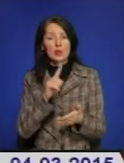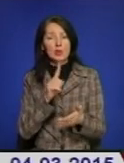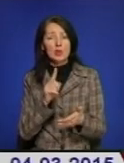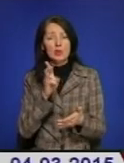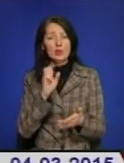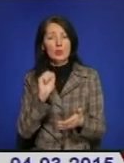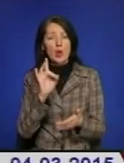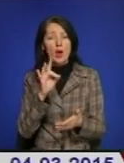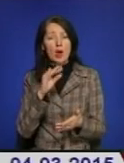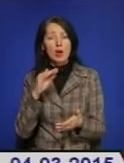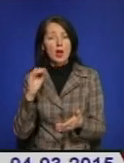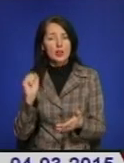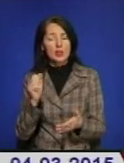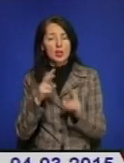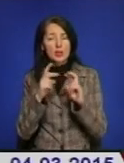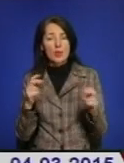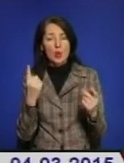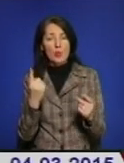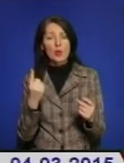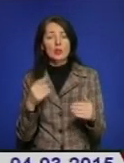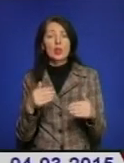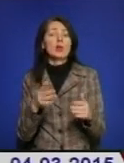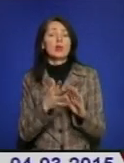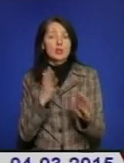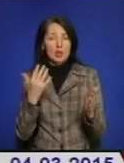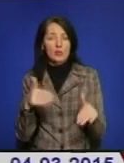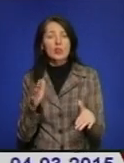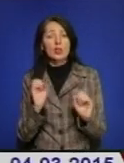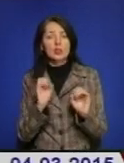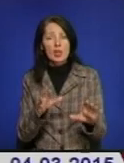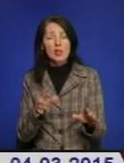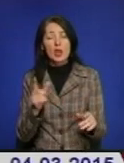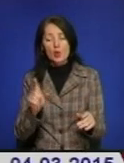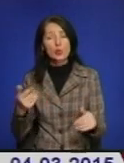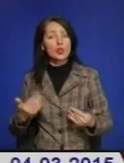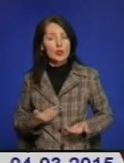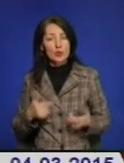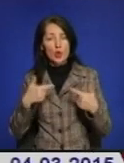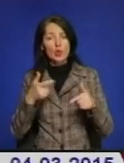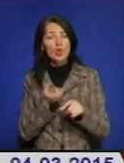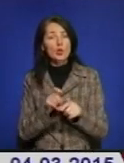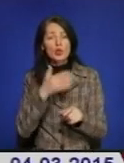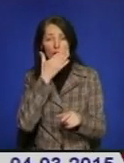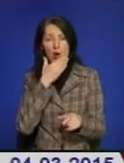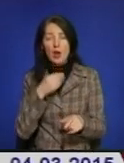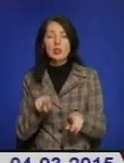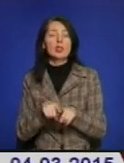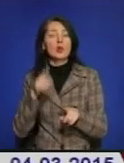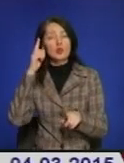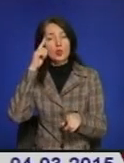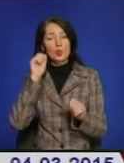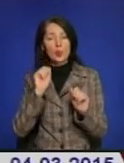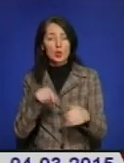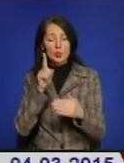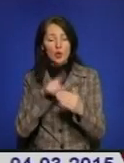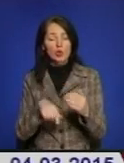замку. Перша черга вже здана, люди успішно там проживають, готель дуже гарний. Також, я думаю, можете